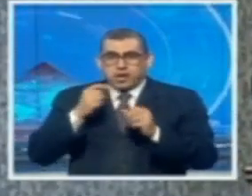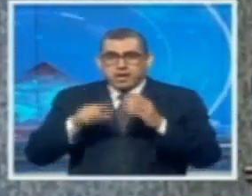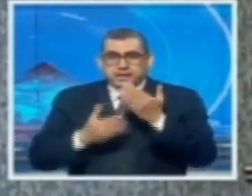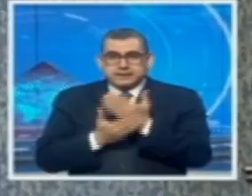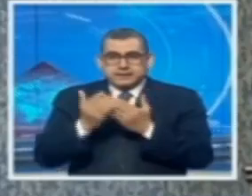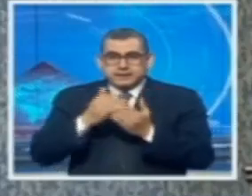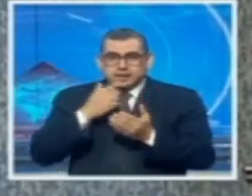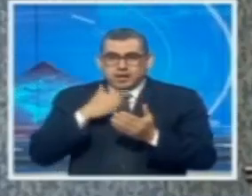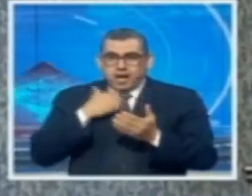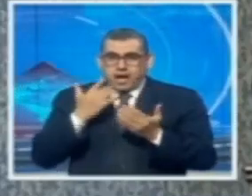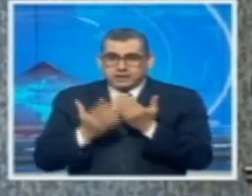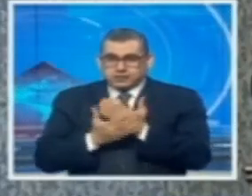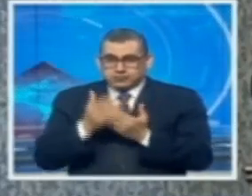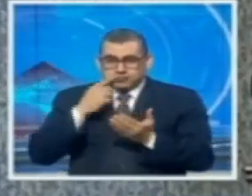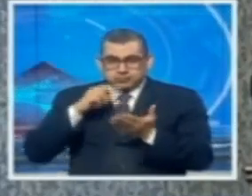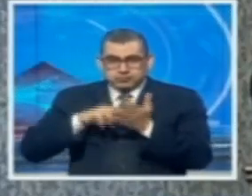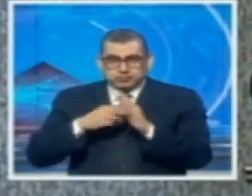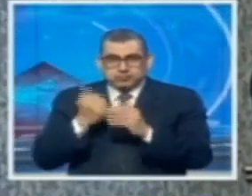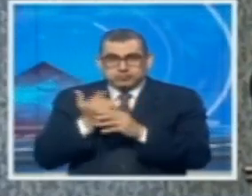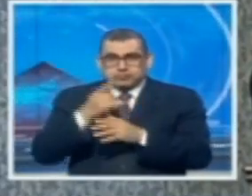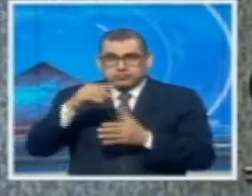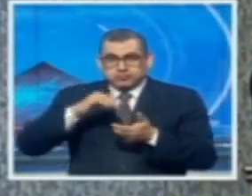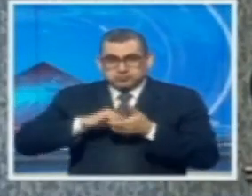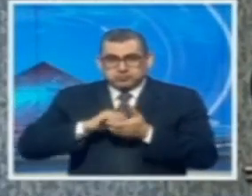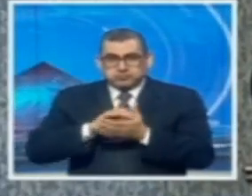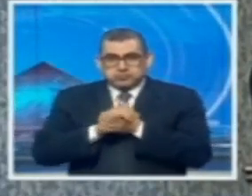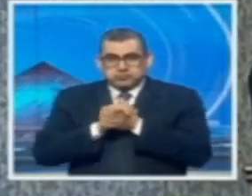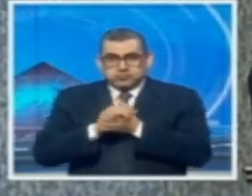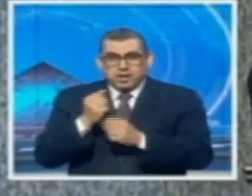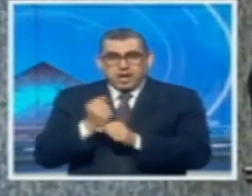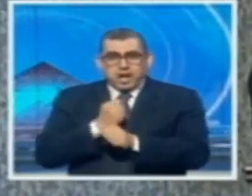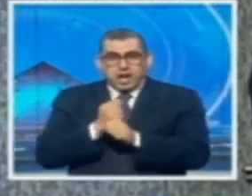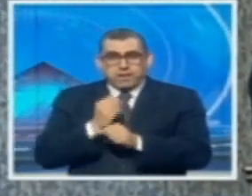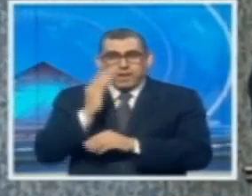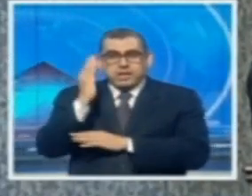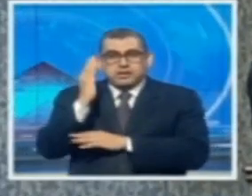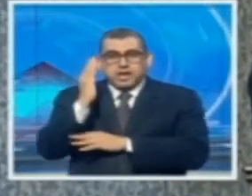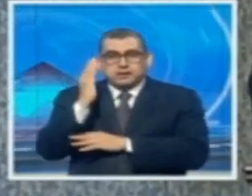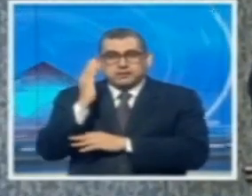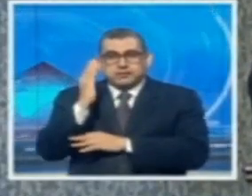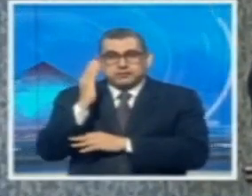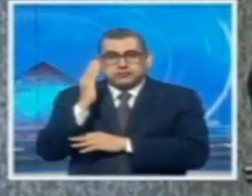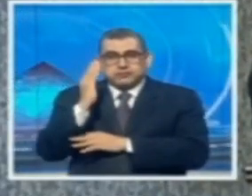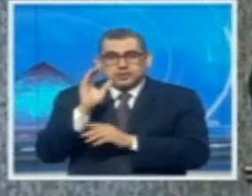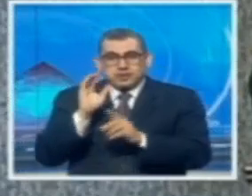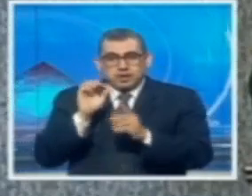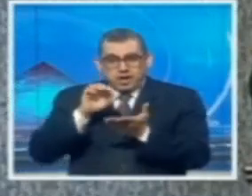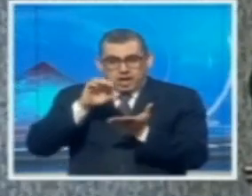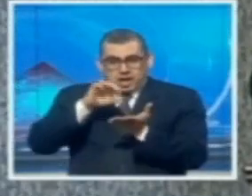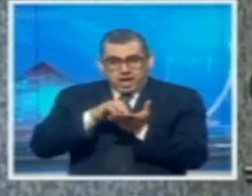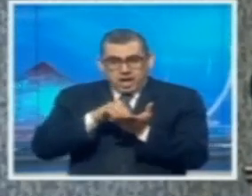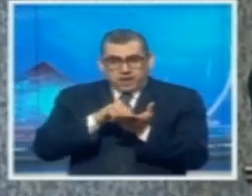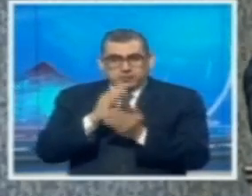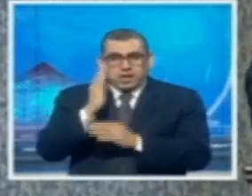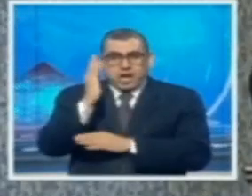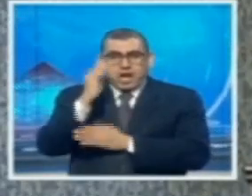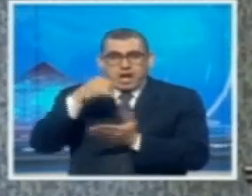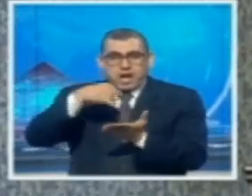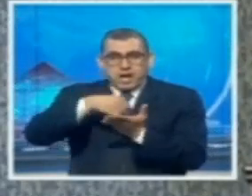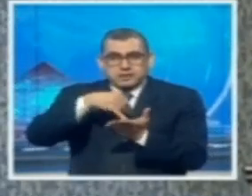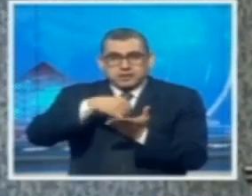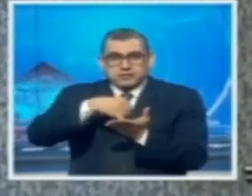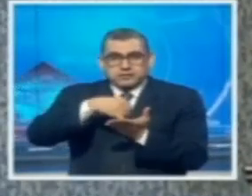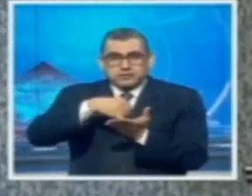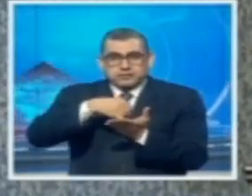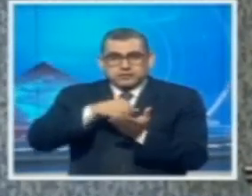ضوء اهتمام البلدين بلعب دور محوري فنقطة ارتكاز